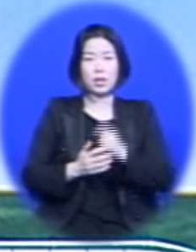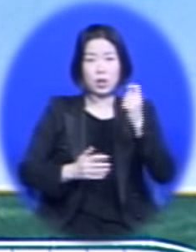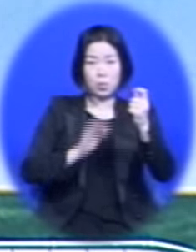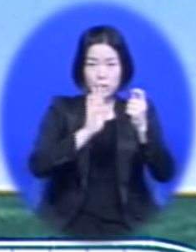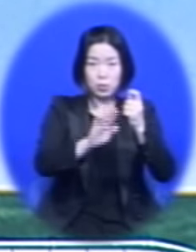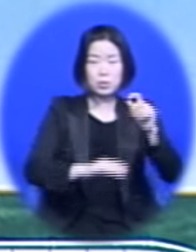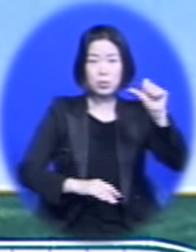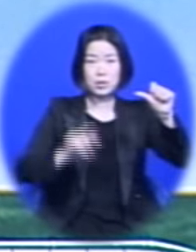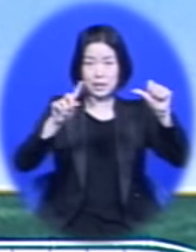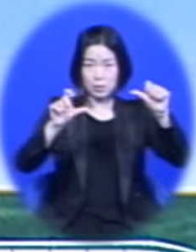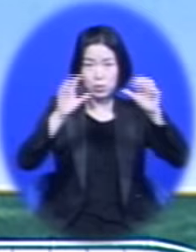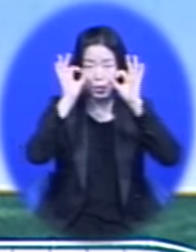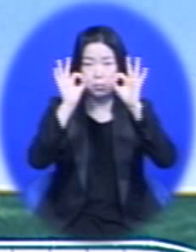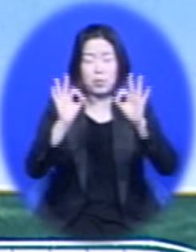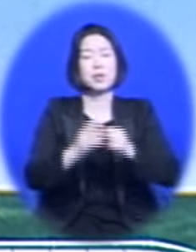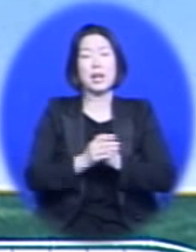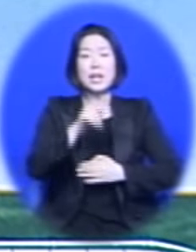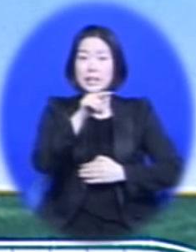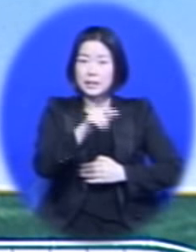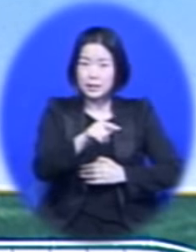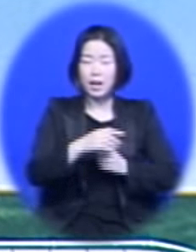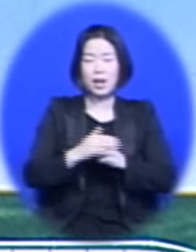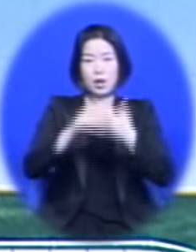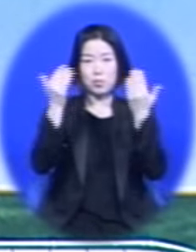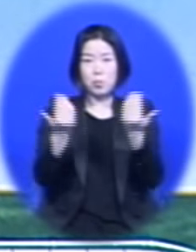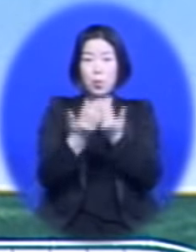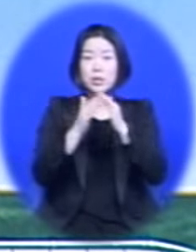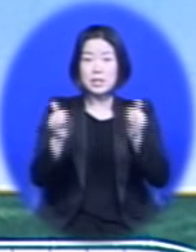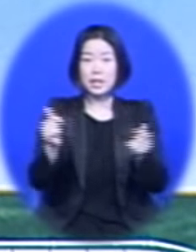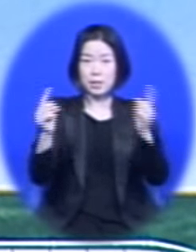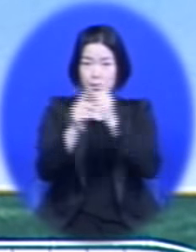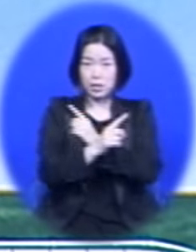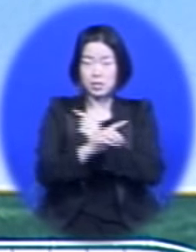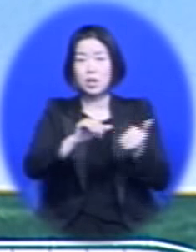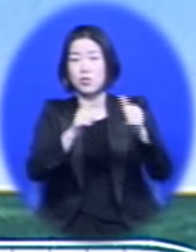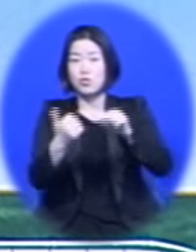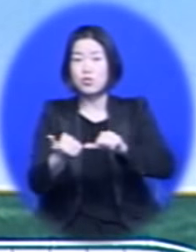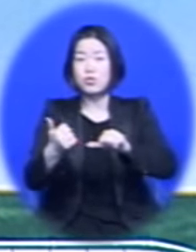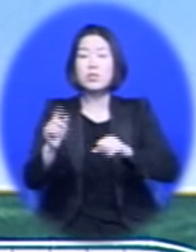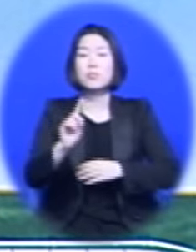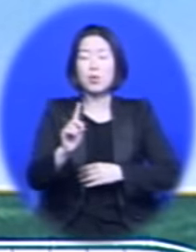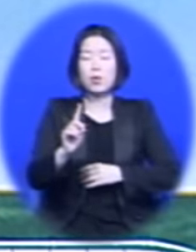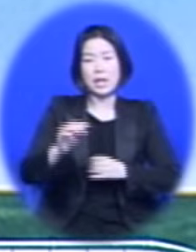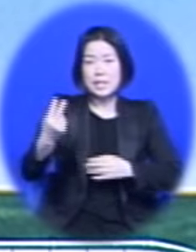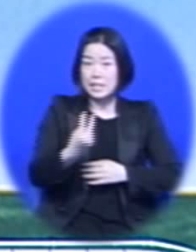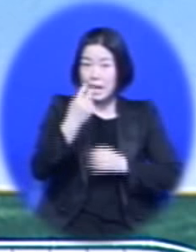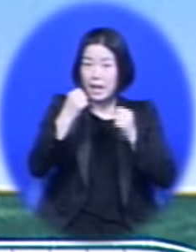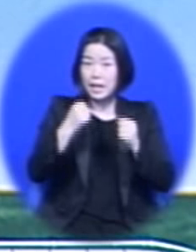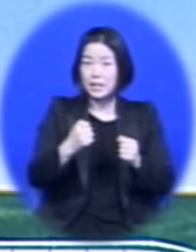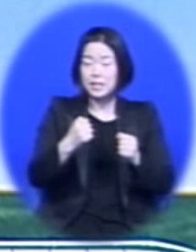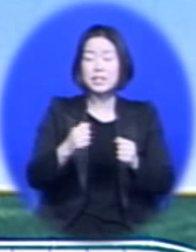고린도후서 5장 15절을 보면 그가 모든 사람을 대신하여 죽으심은 살아있는 자들로